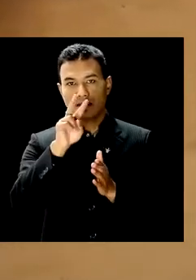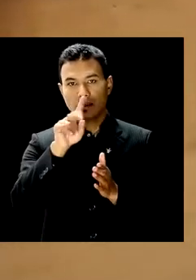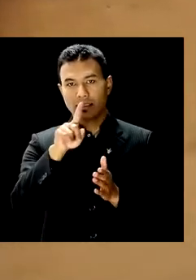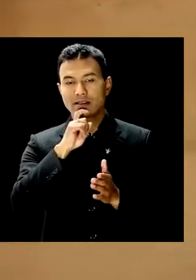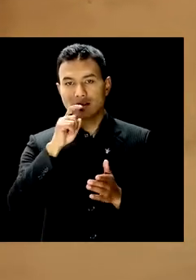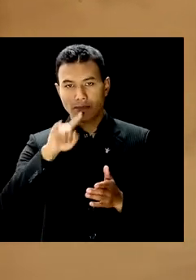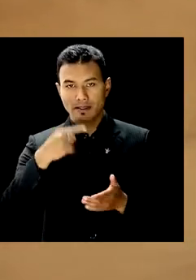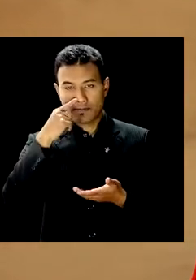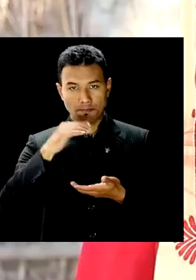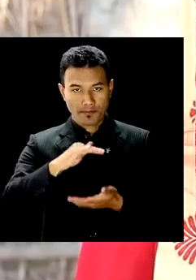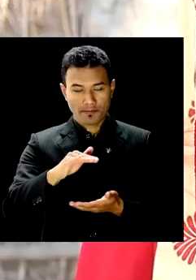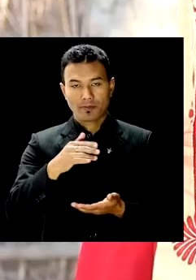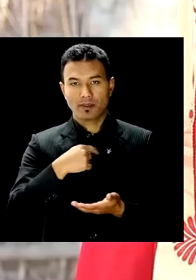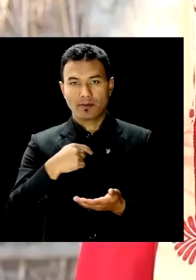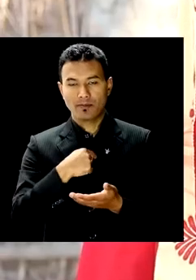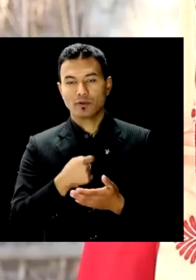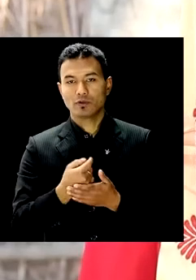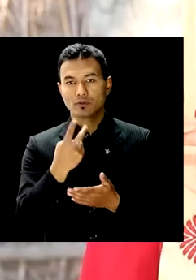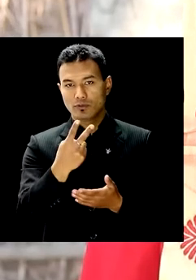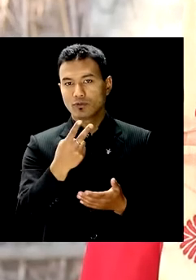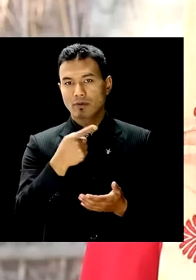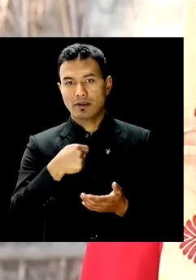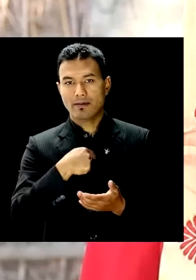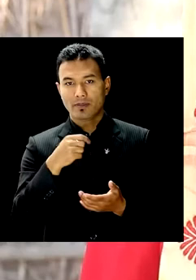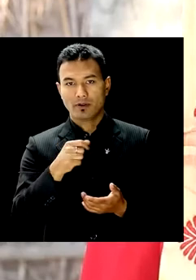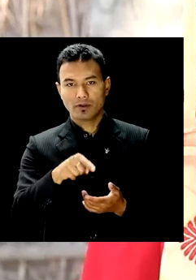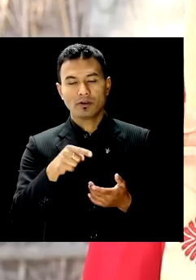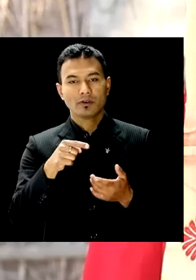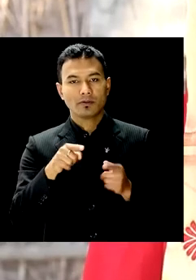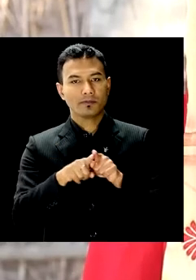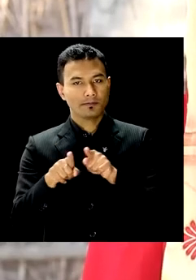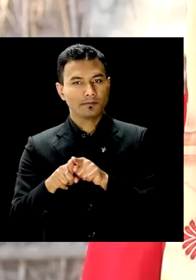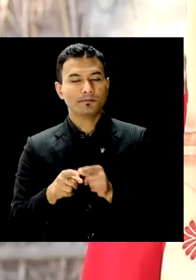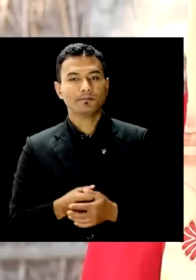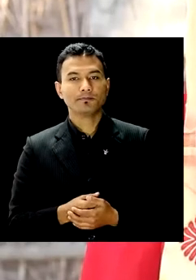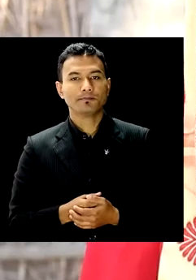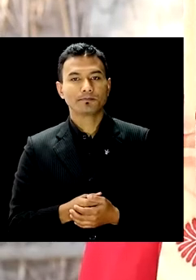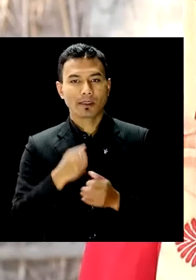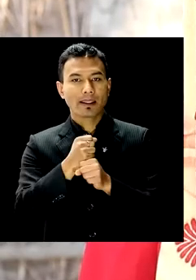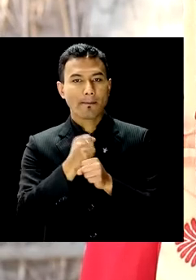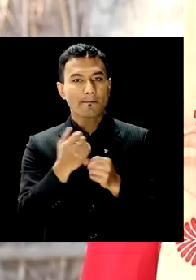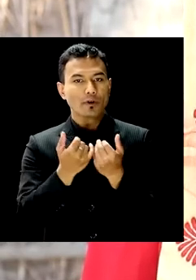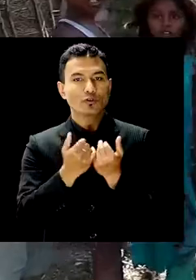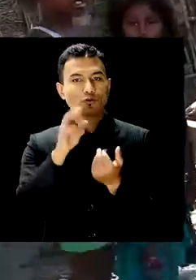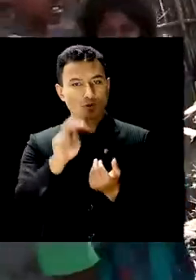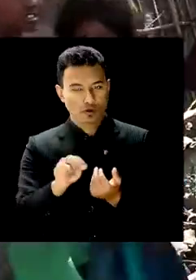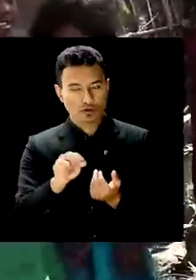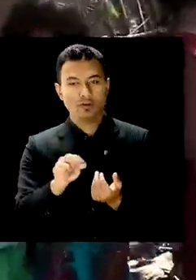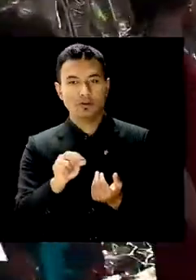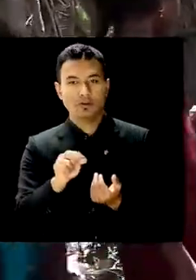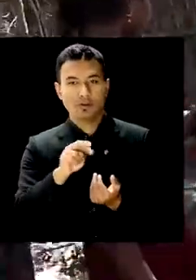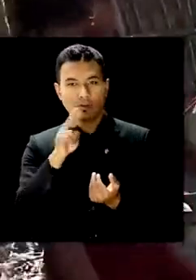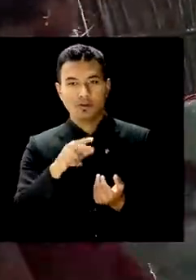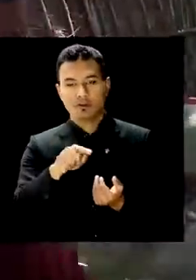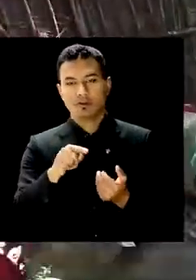बेटी भेले धियापुता छोट छे कल्या अपन नै हो देबे धियापुता काम और करे पर सस करे छिए